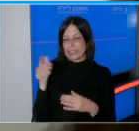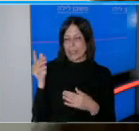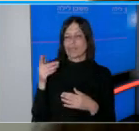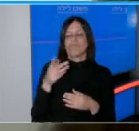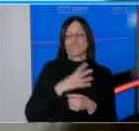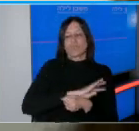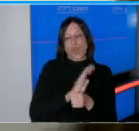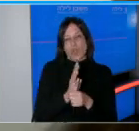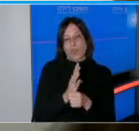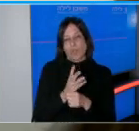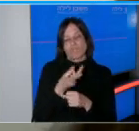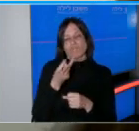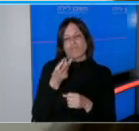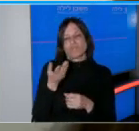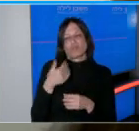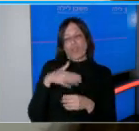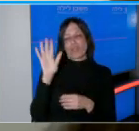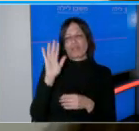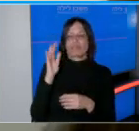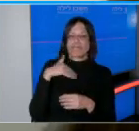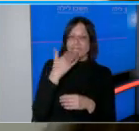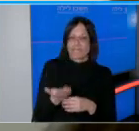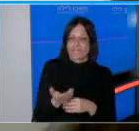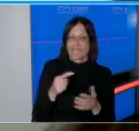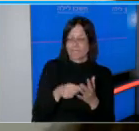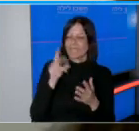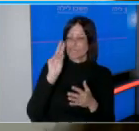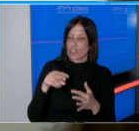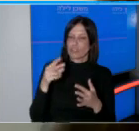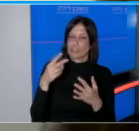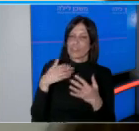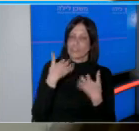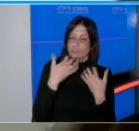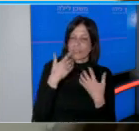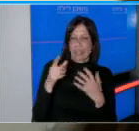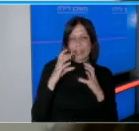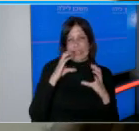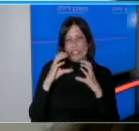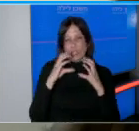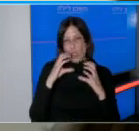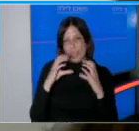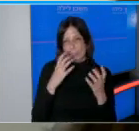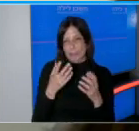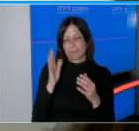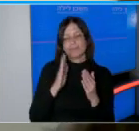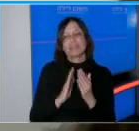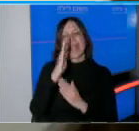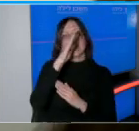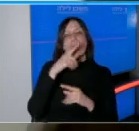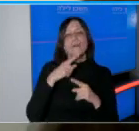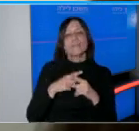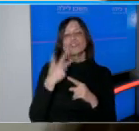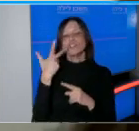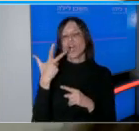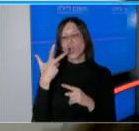את מצבנו, משום שיש דיווחים בתקשורת על עלייה פי שלוש